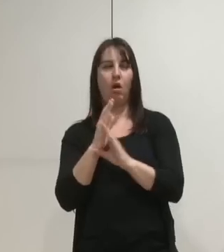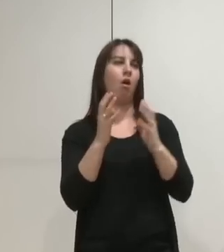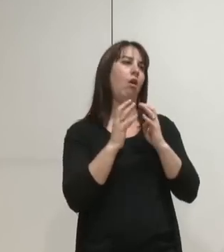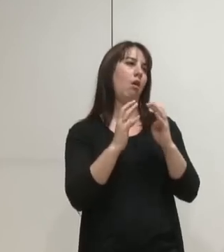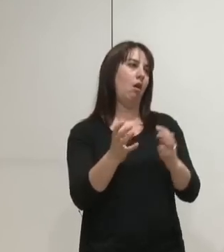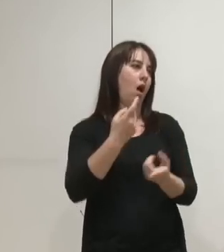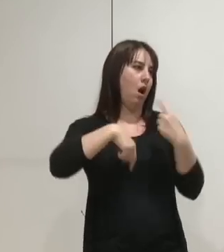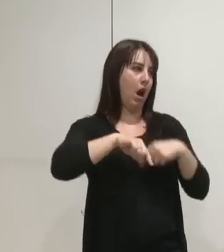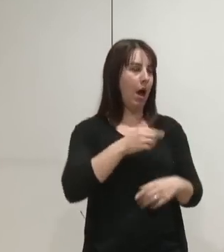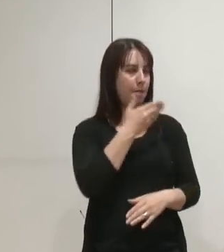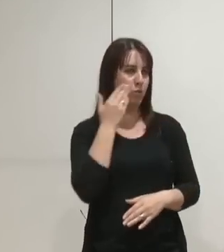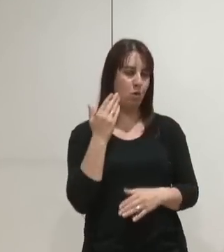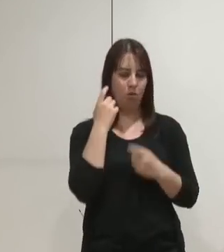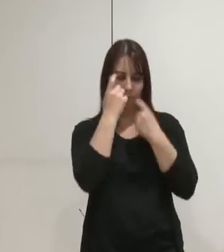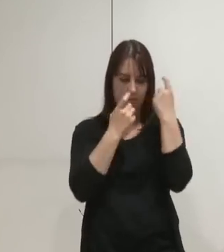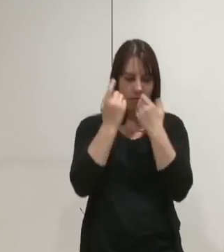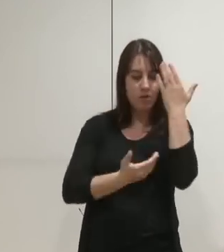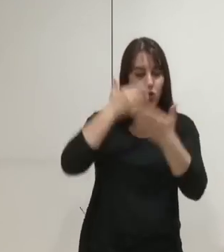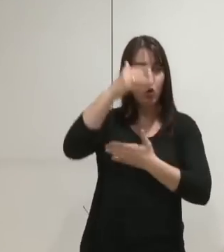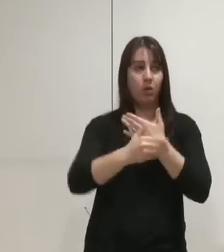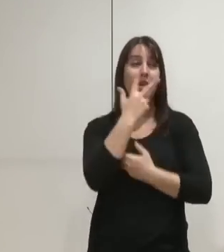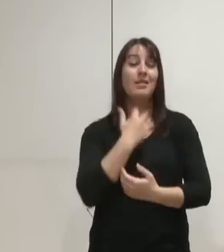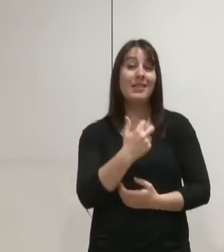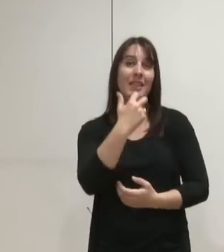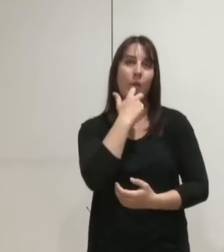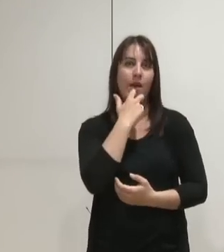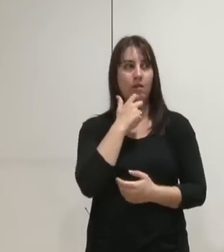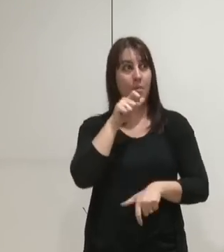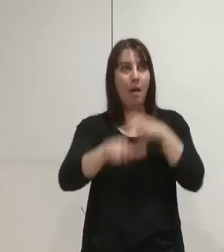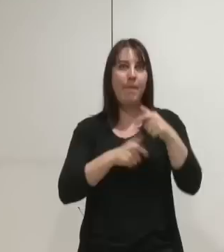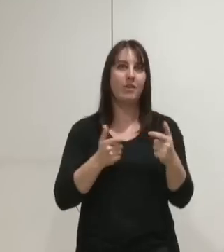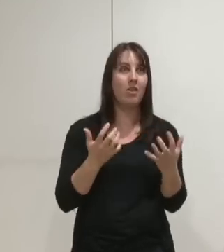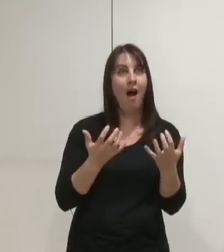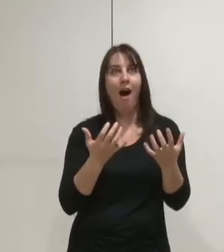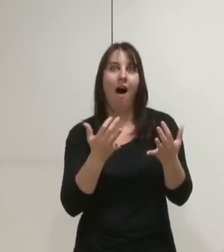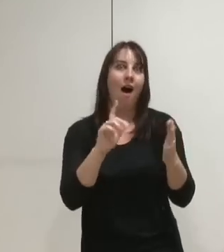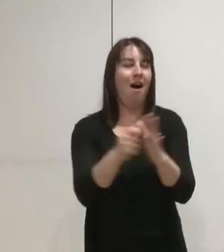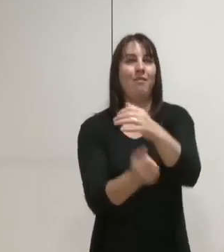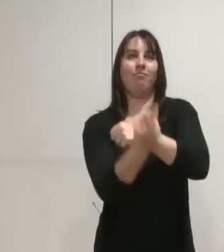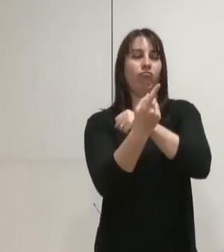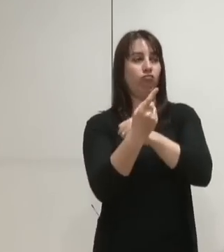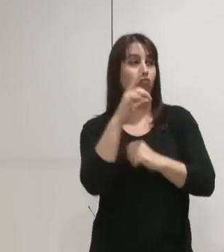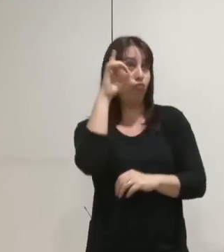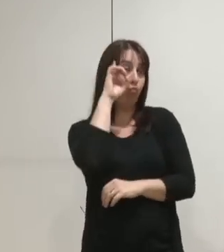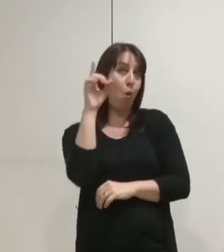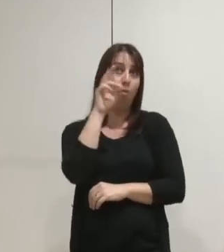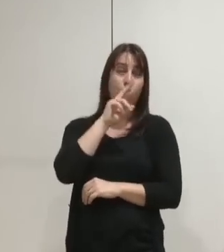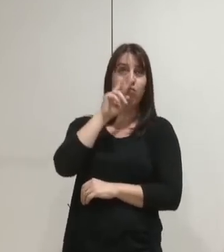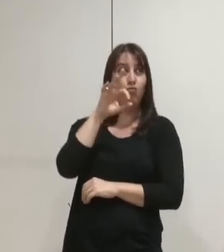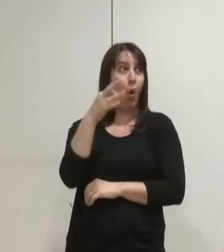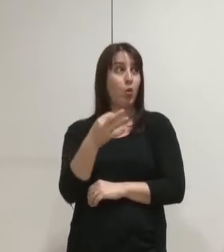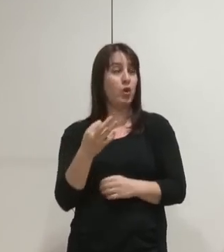chuchotons un peu sur cette fête citoyenne tant attendue l'idée est plaisante pourquoi pas Grenoble ville